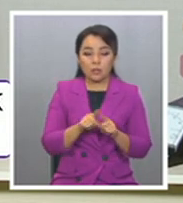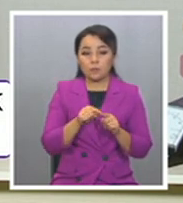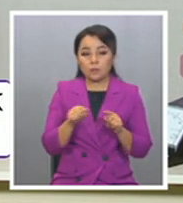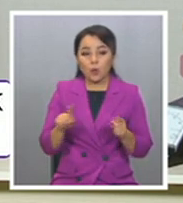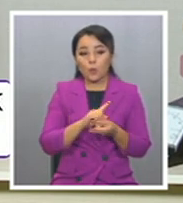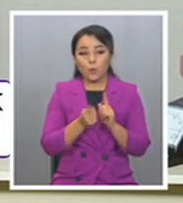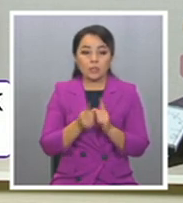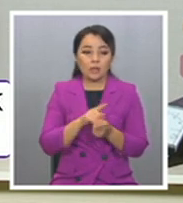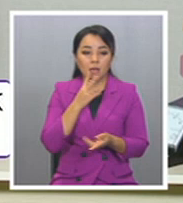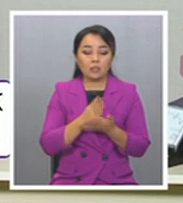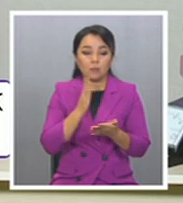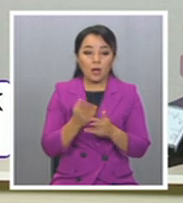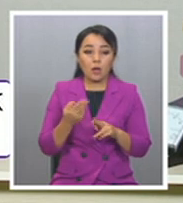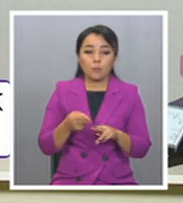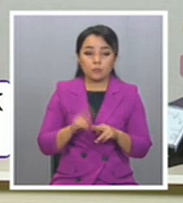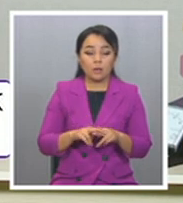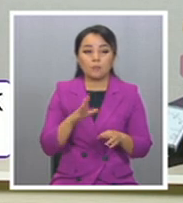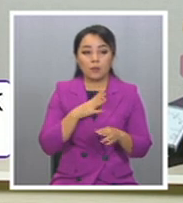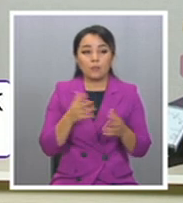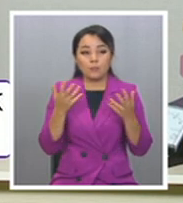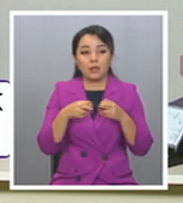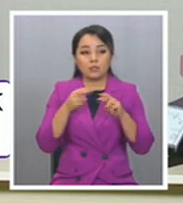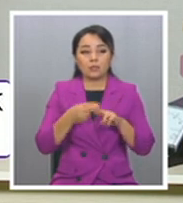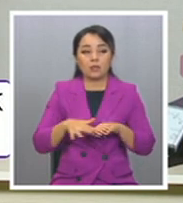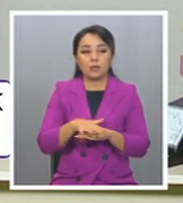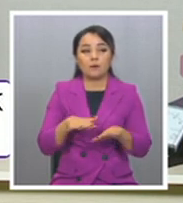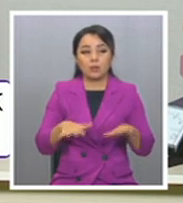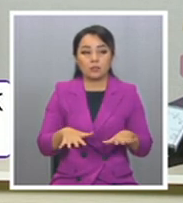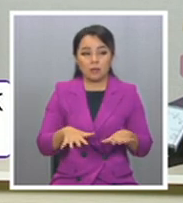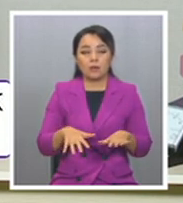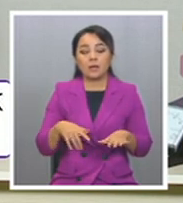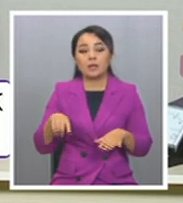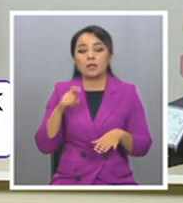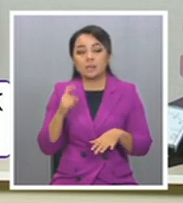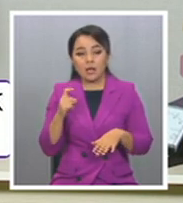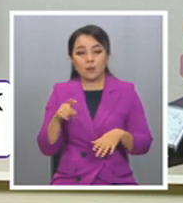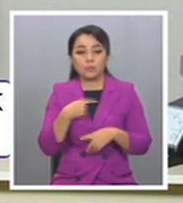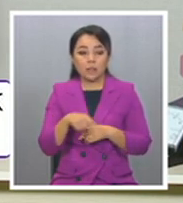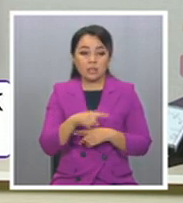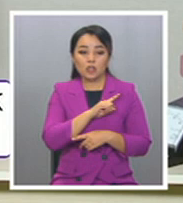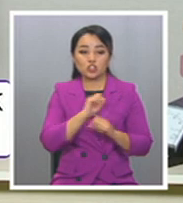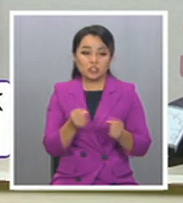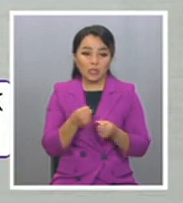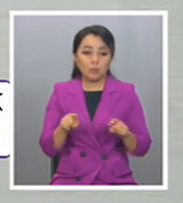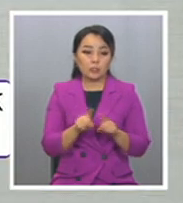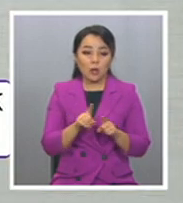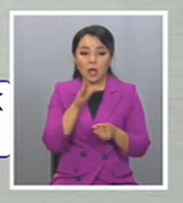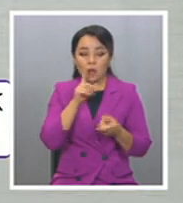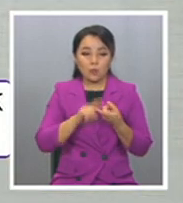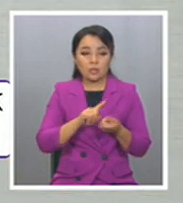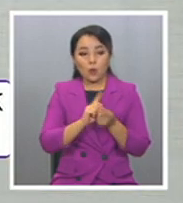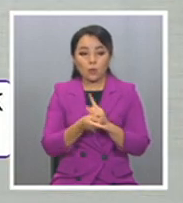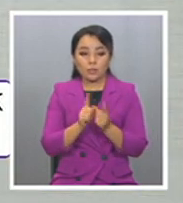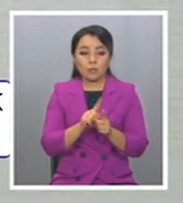отырды. Ал механикалық тербелістерде X, яғни координата мен жылдамдық уақытқа тәуелді өзгеріп отырады. Бұл екі жағдайда